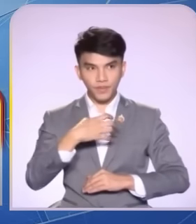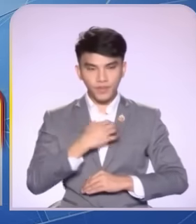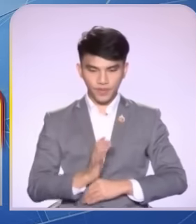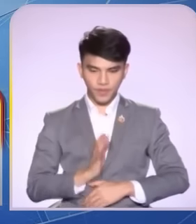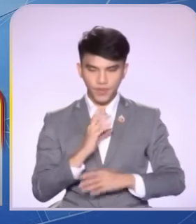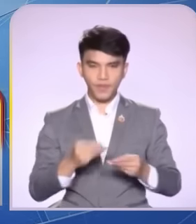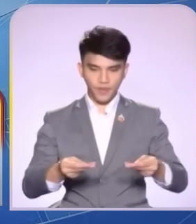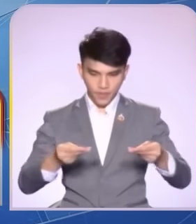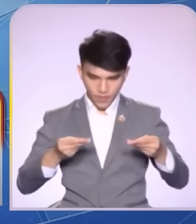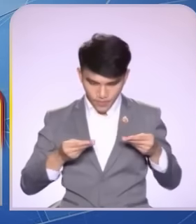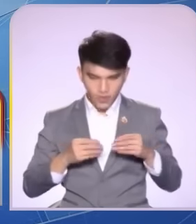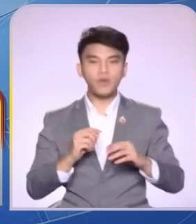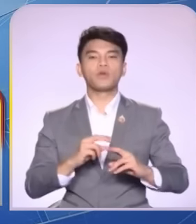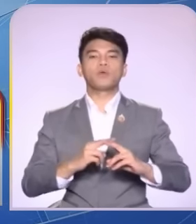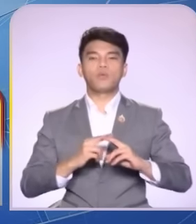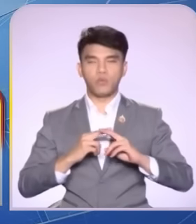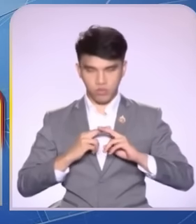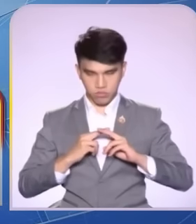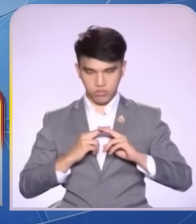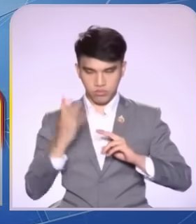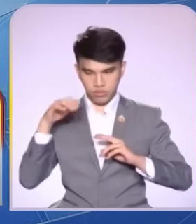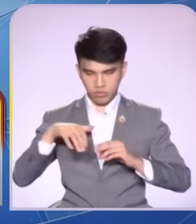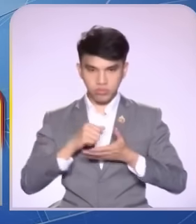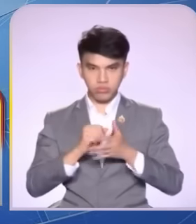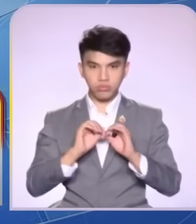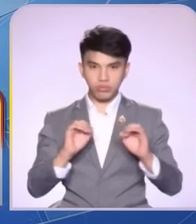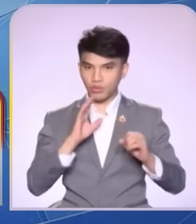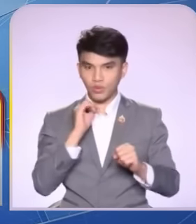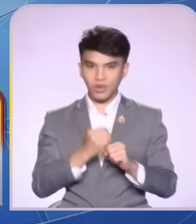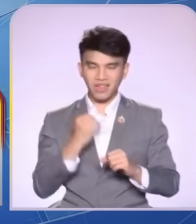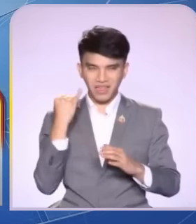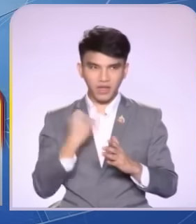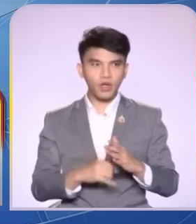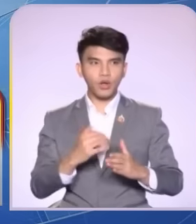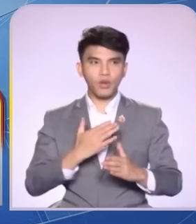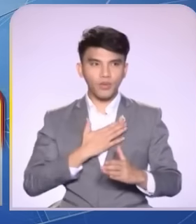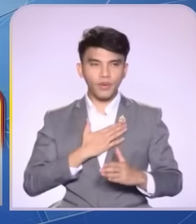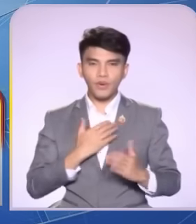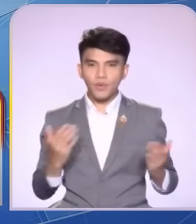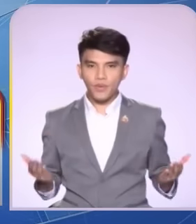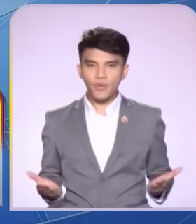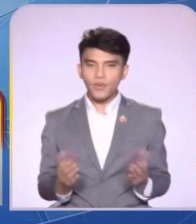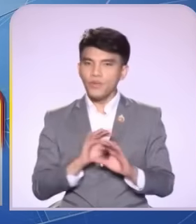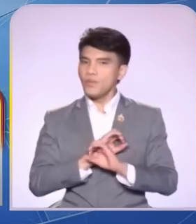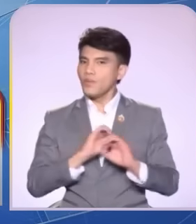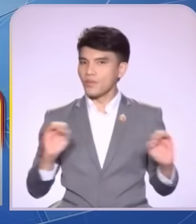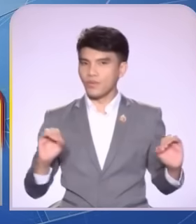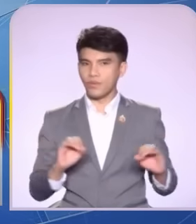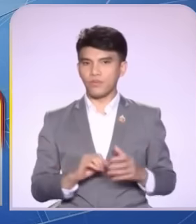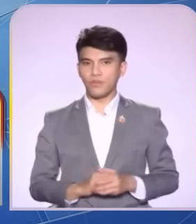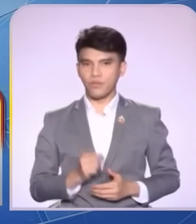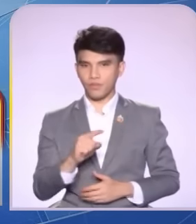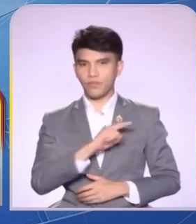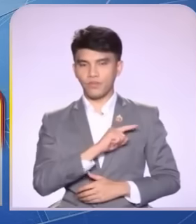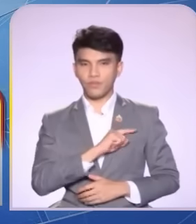ให้เกียรติยืนยันว่าตนเองไม่ได้เข้าข้างบริษัทถ้าทำผิดคุณแซมบอกผมก็ไม่สนับสนุนแต่คงปัดความรับ